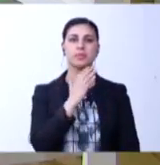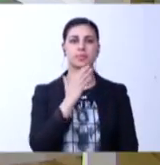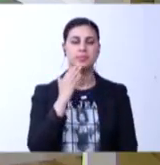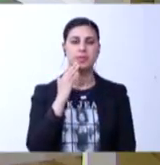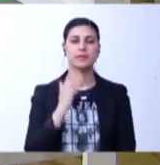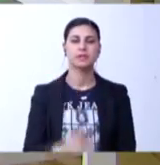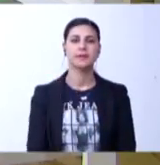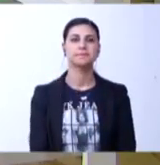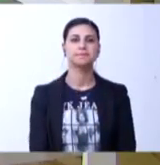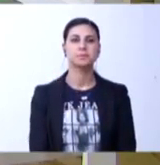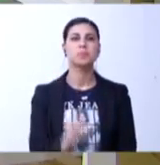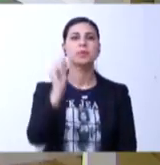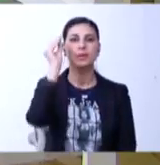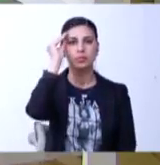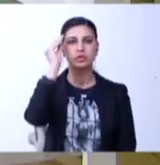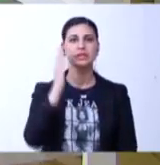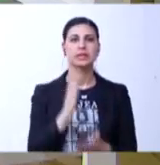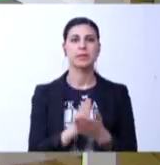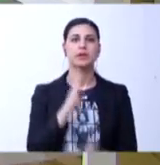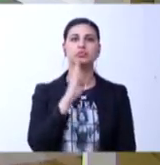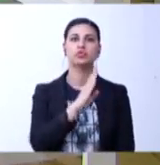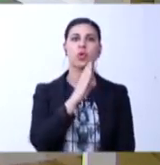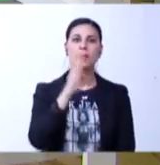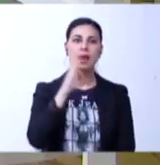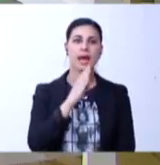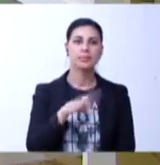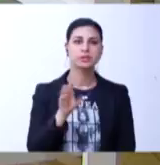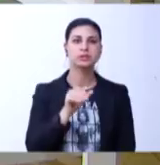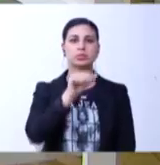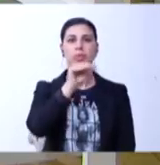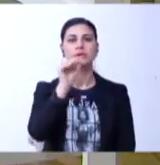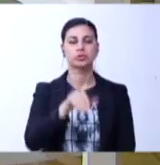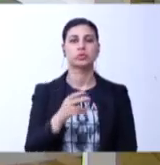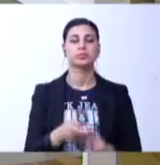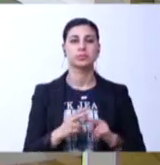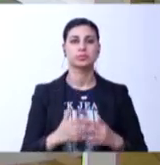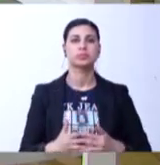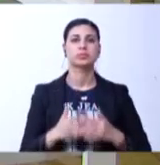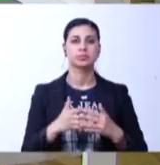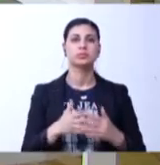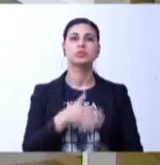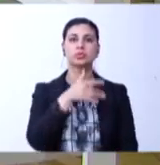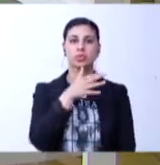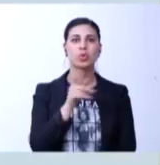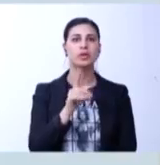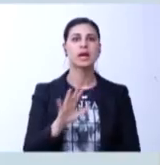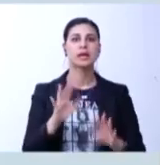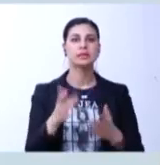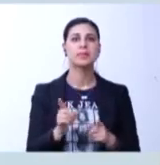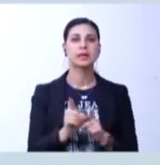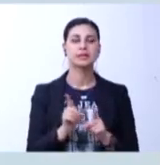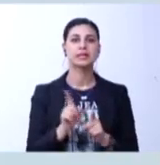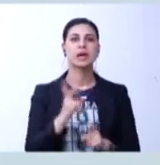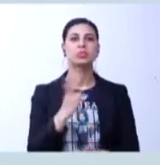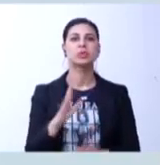ბევრი მოსაზრება არის მშობლების, პროფესიონალების, ანუ მუცლად ყოფნის პერიოდში რა ხდება ისეთი,